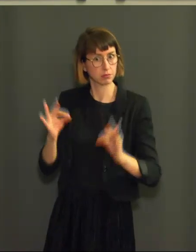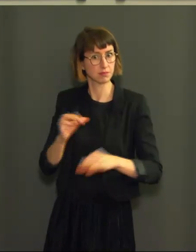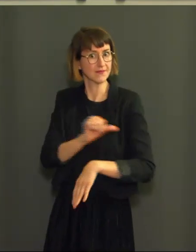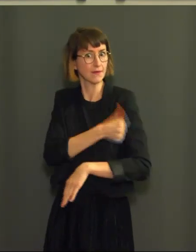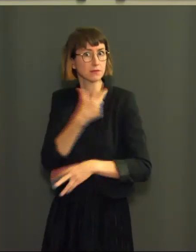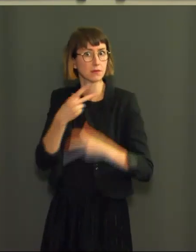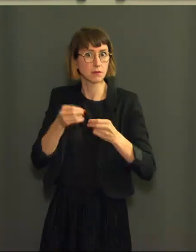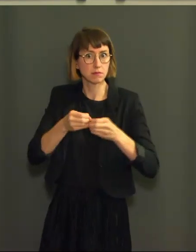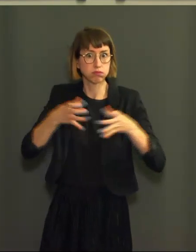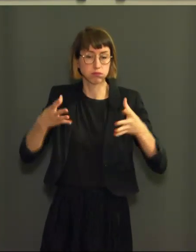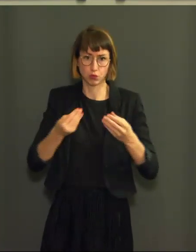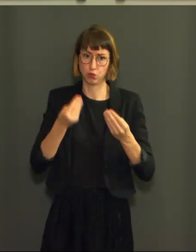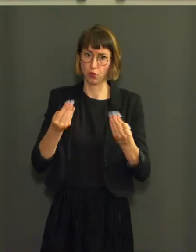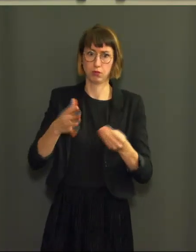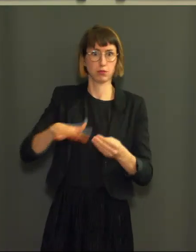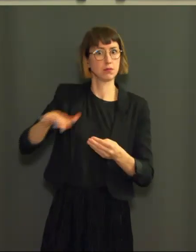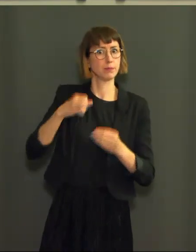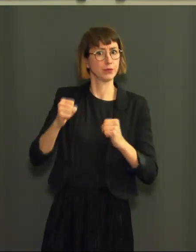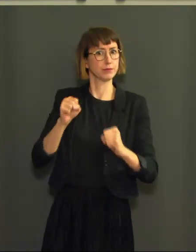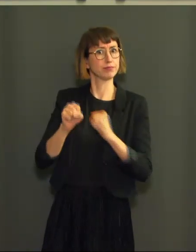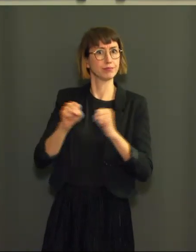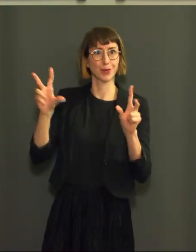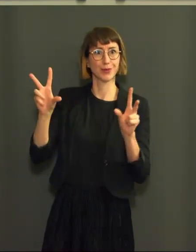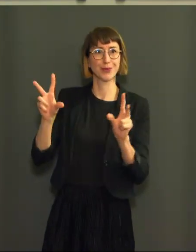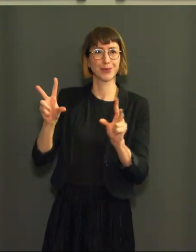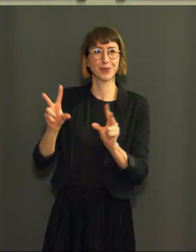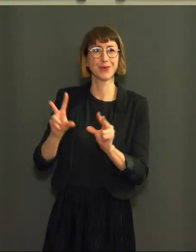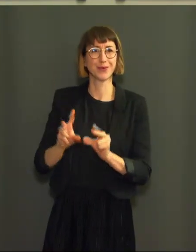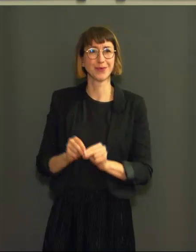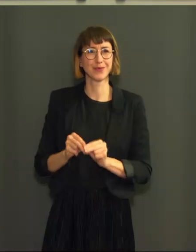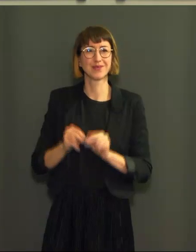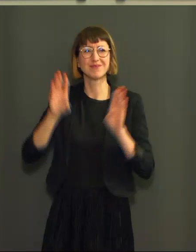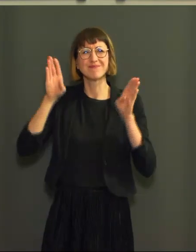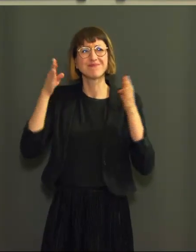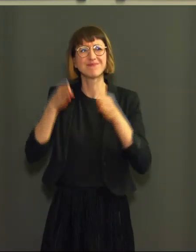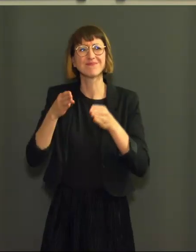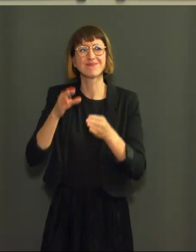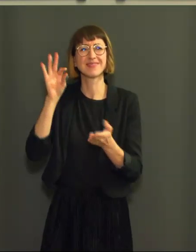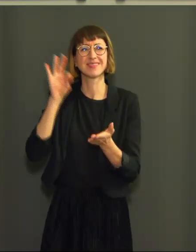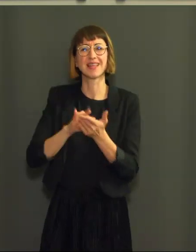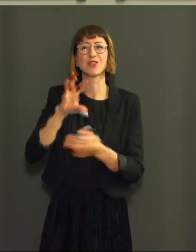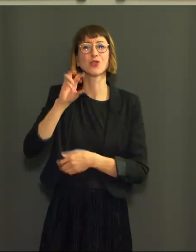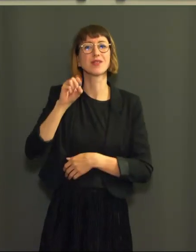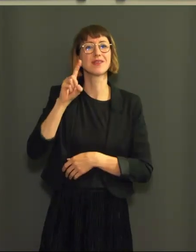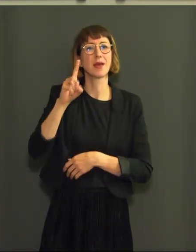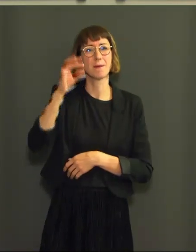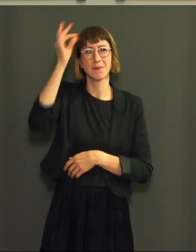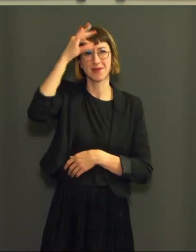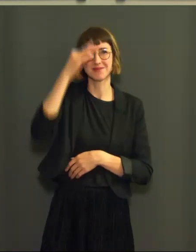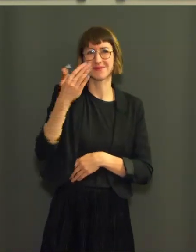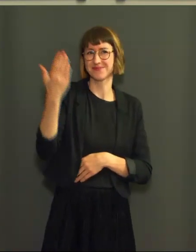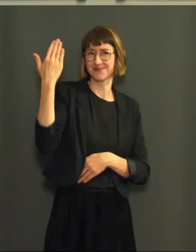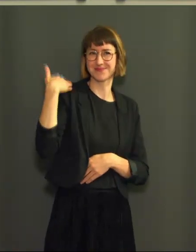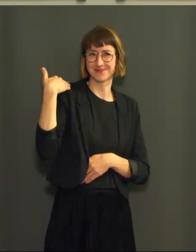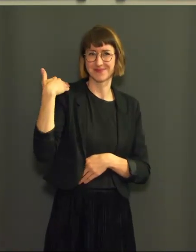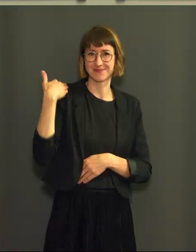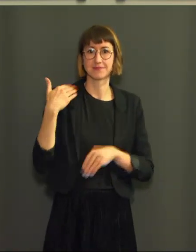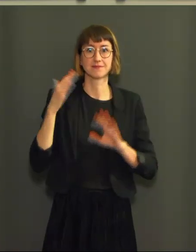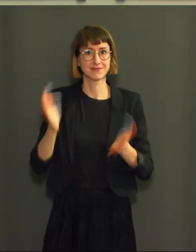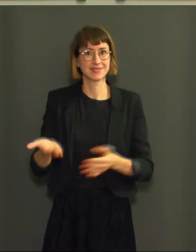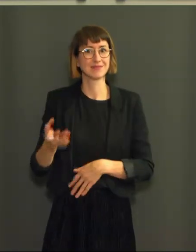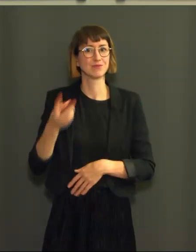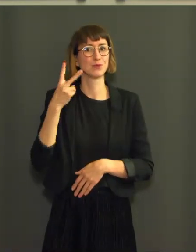si on s'intéresse à ce qui se passait au 31 mai, on a plus de 2 millions de Belges, soit 18%, qui avaient